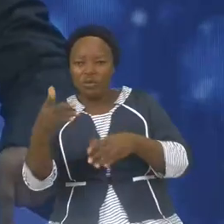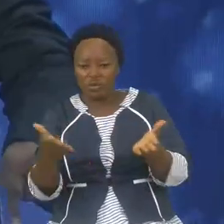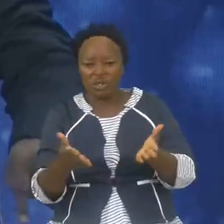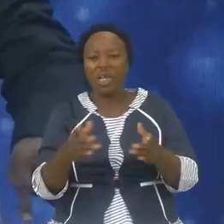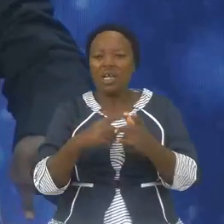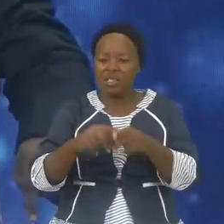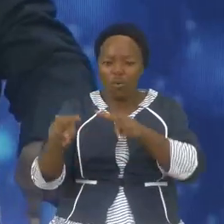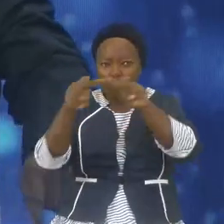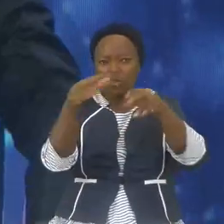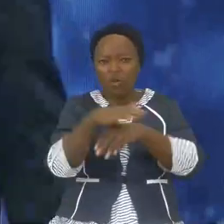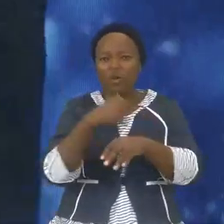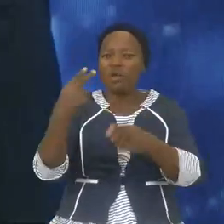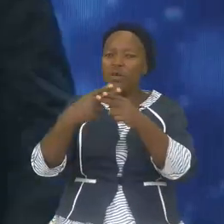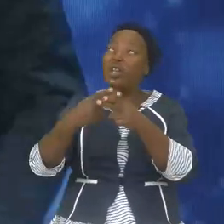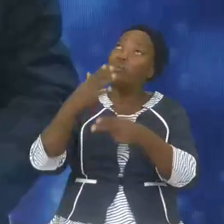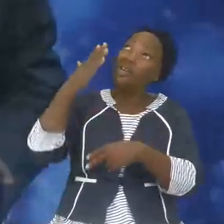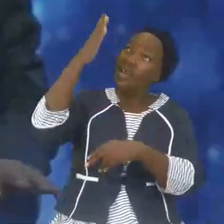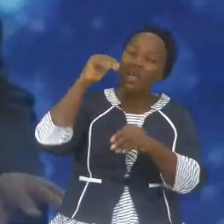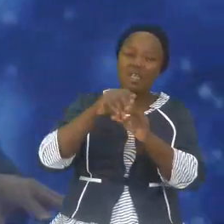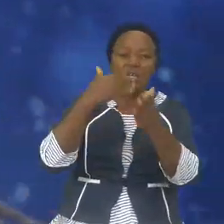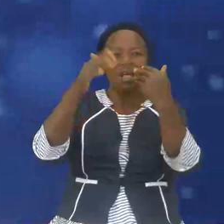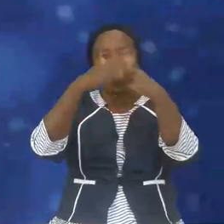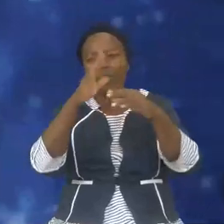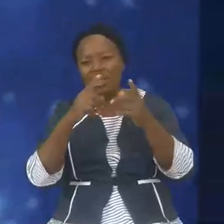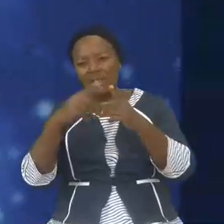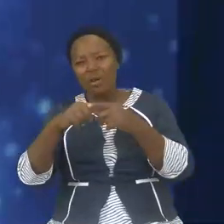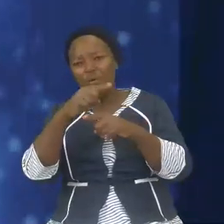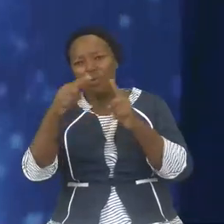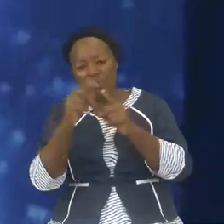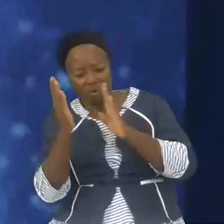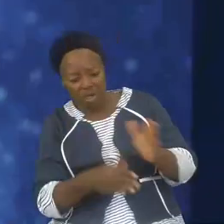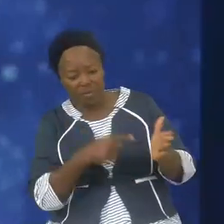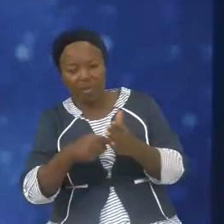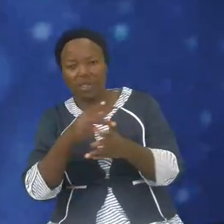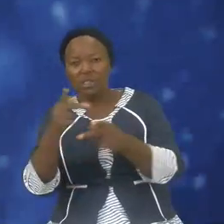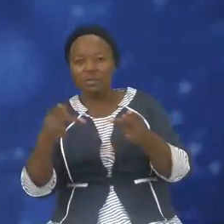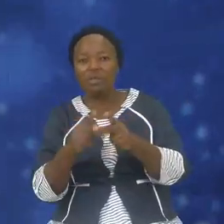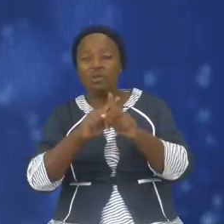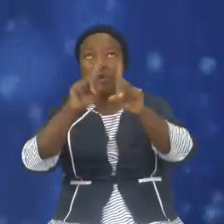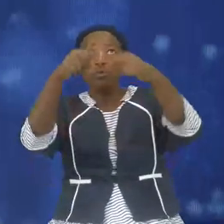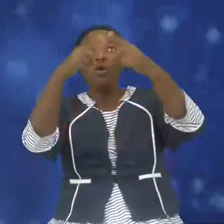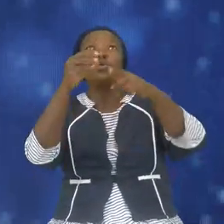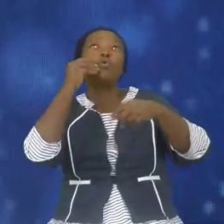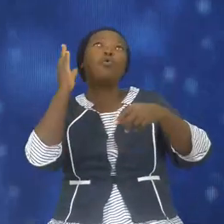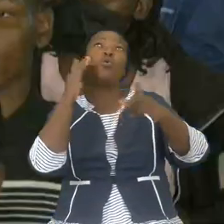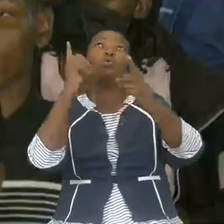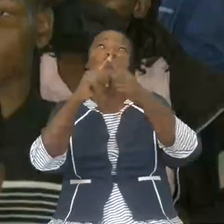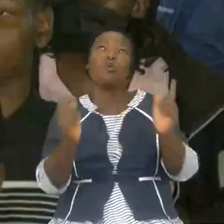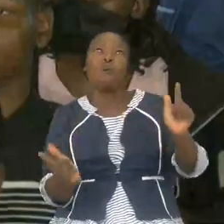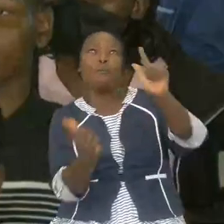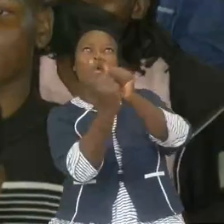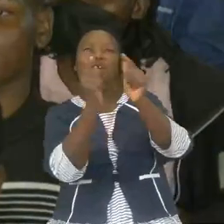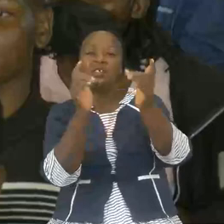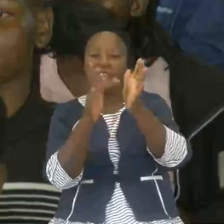terre. Il va veiller sur ton nom là-bas au ciel. Et lorsque tu auras quitté ce lieu, tu iras là-bas